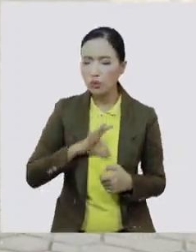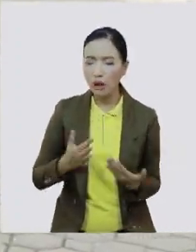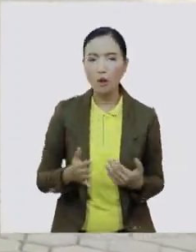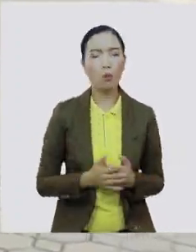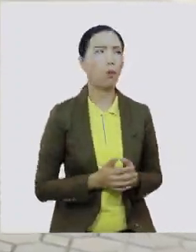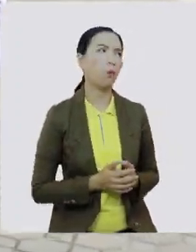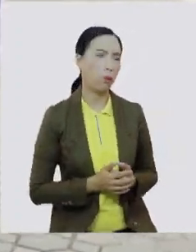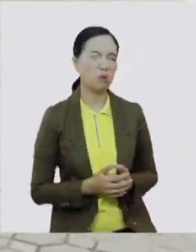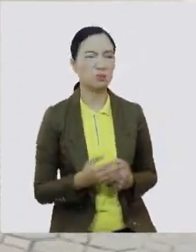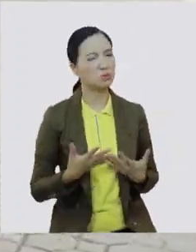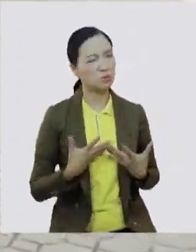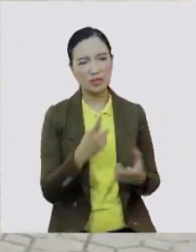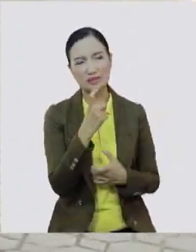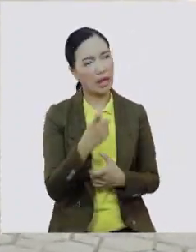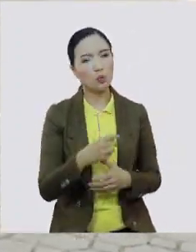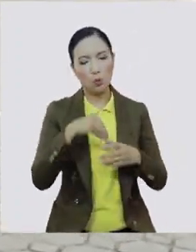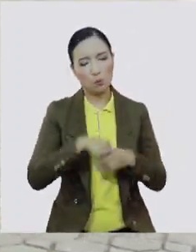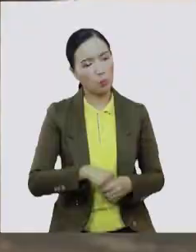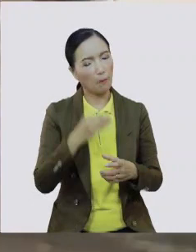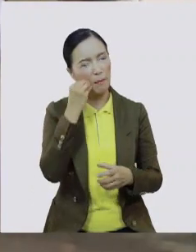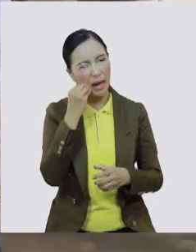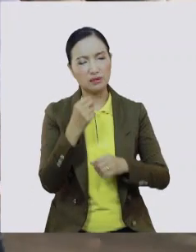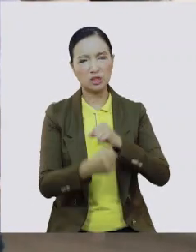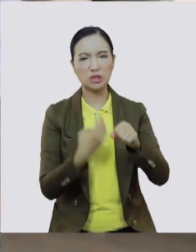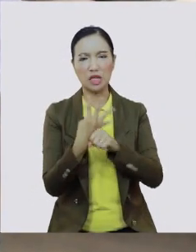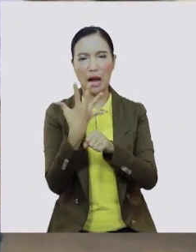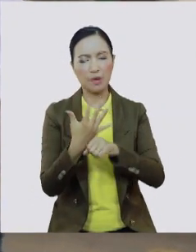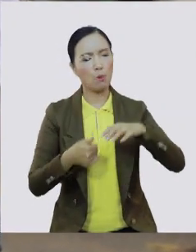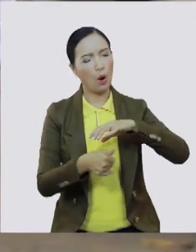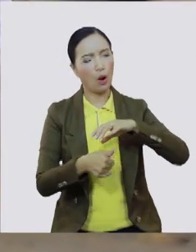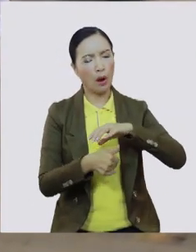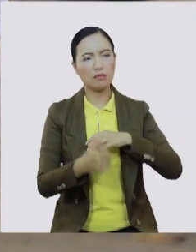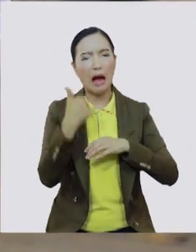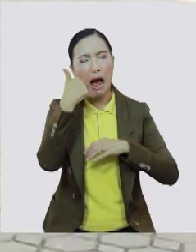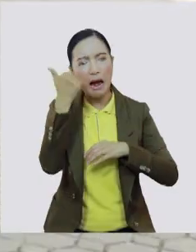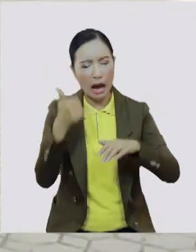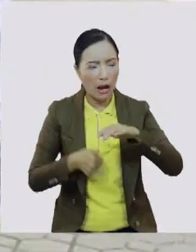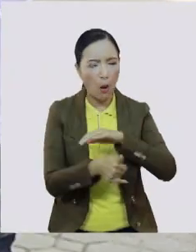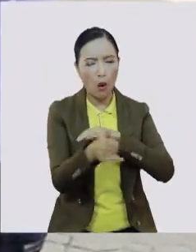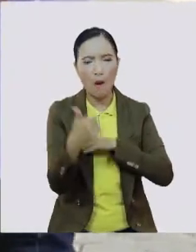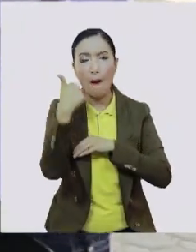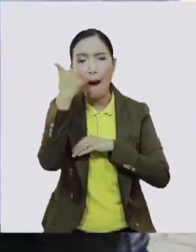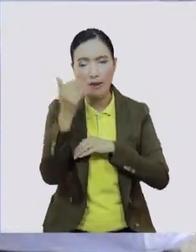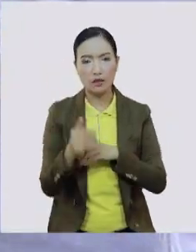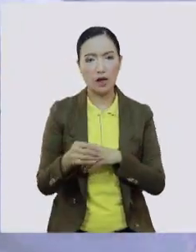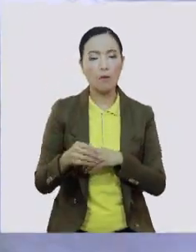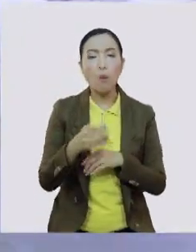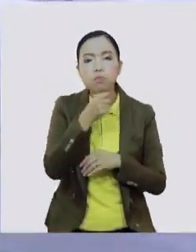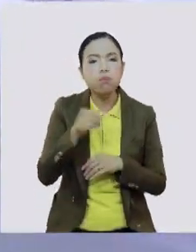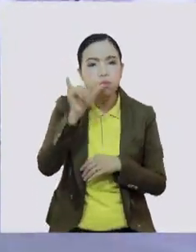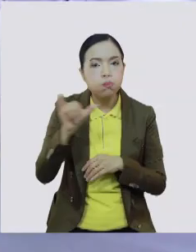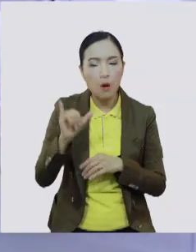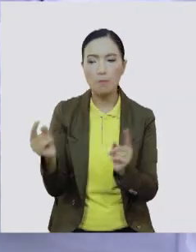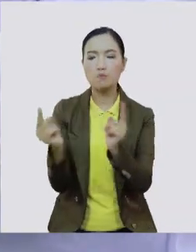เหมือนกันอยู่บ้านมา 4-5 ปีค่ะไม่กล้าออกไปไหนเลยอายคนนู้นคนนี้สายตาคนอื่นแล้วก็แบบมียายแถวบ้าน